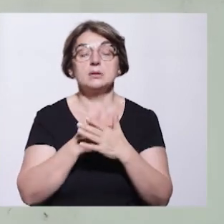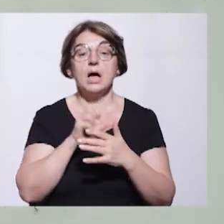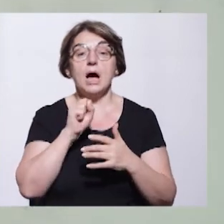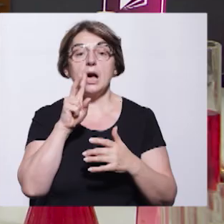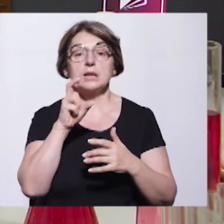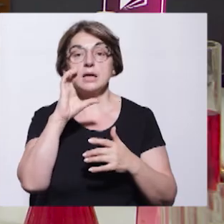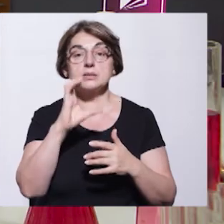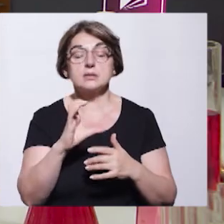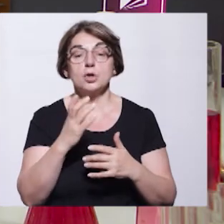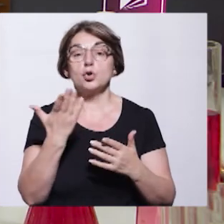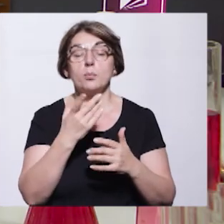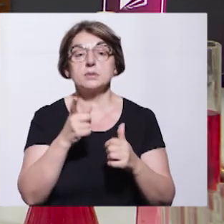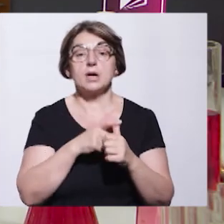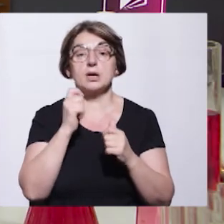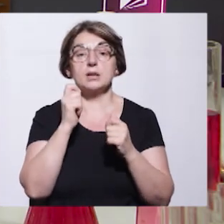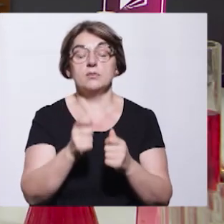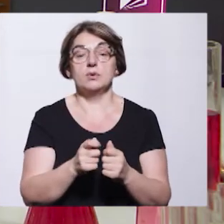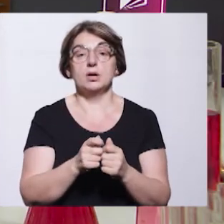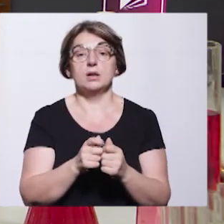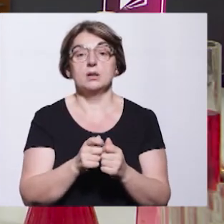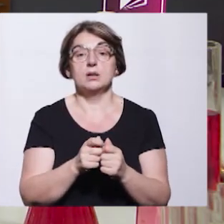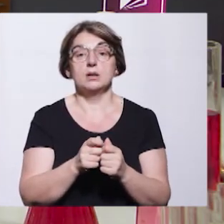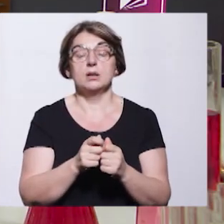ახალ ალკანს, რომელსაც